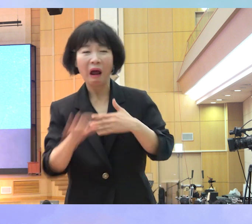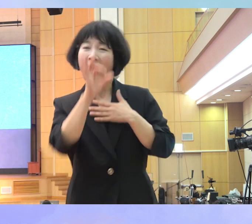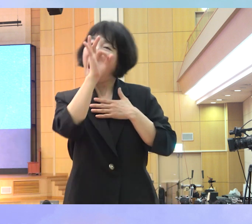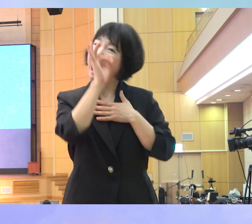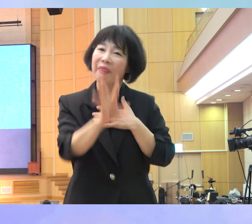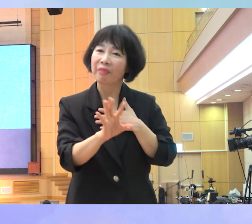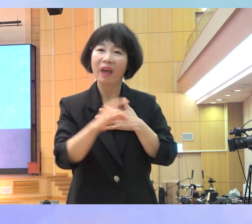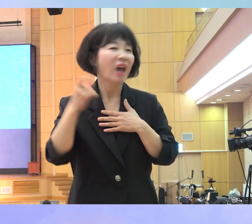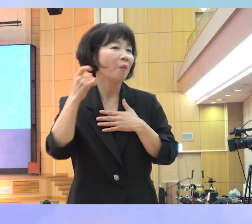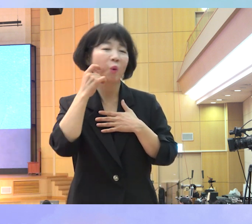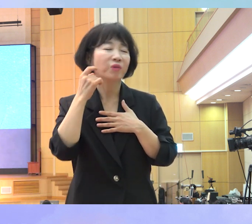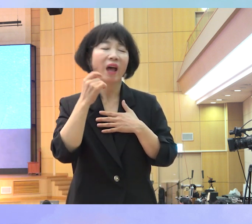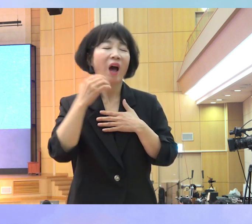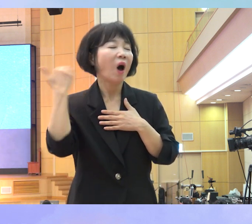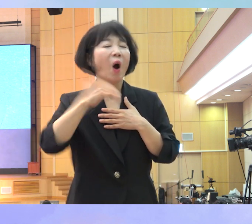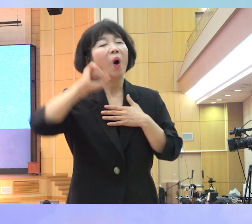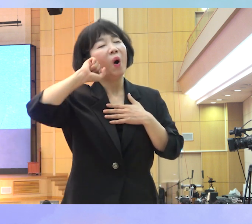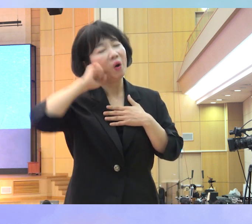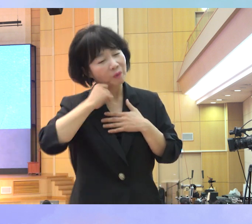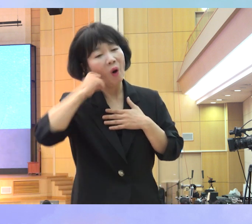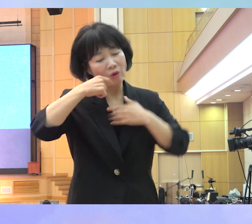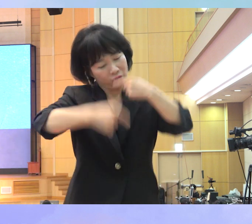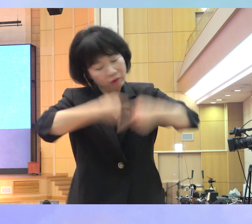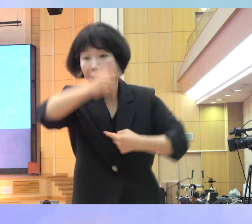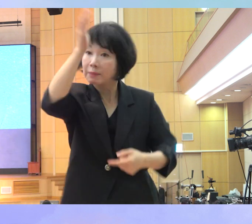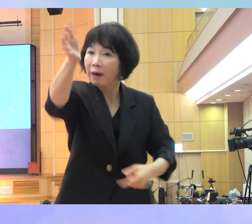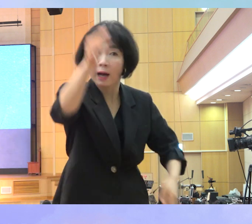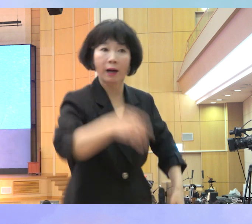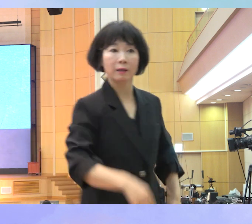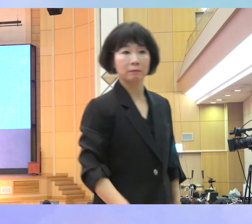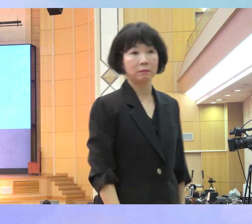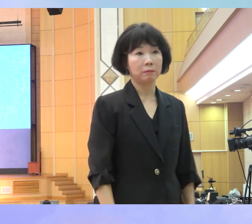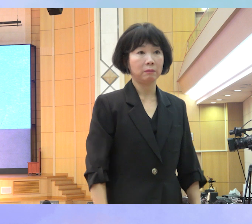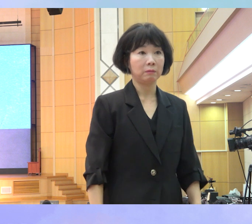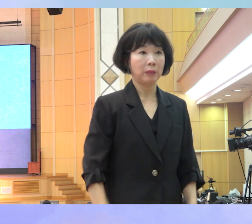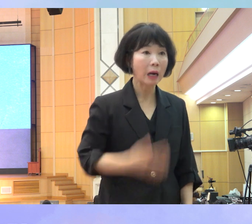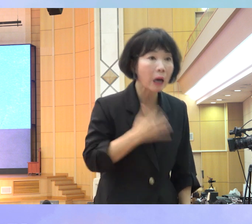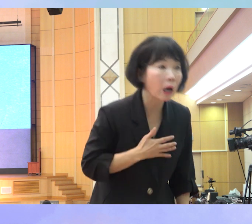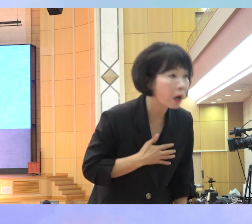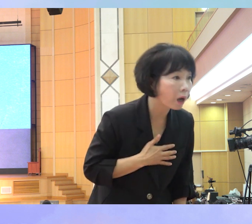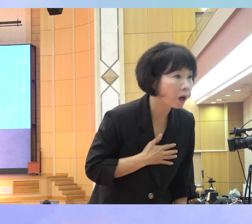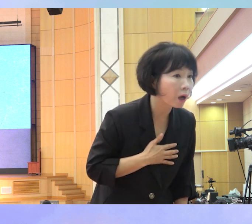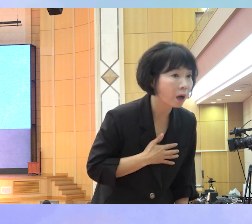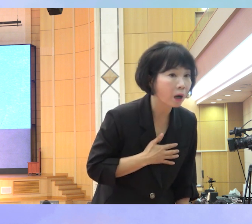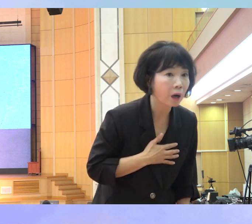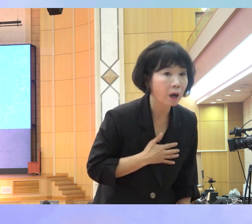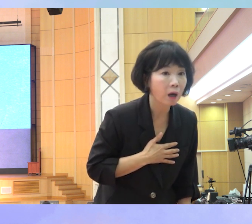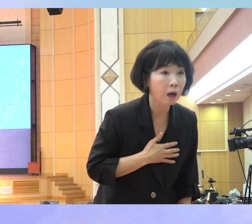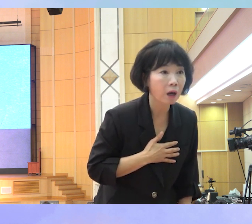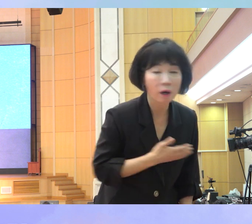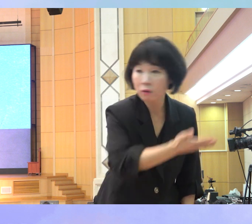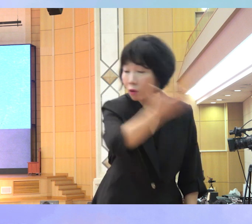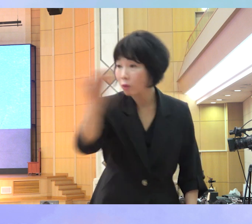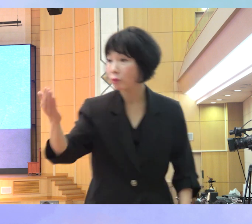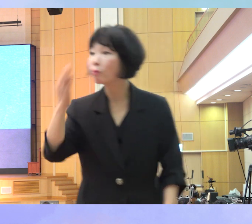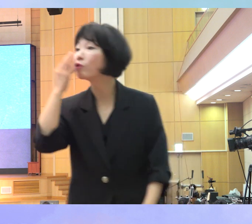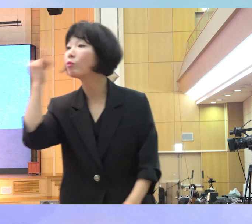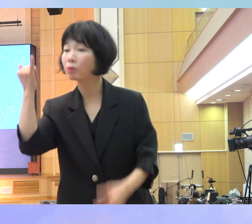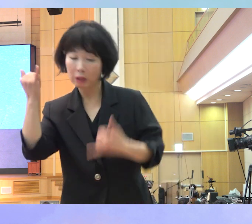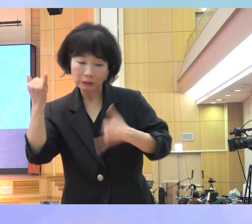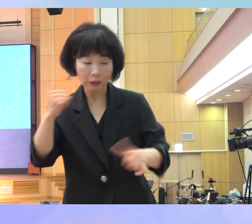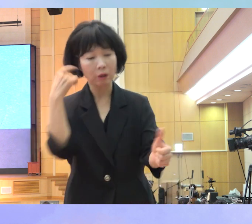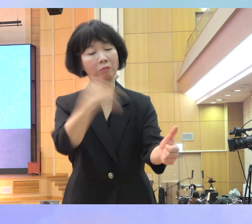수 없다 이런 말 자꾸 하지 마세요. 특히나 우리 아이들에게도 그렇거든요. 우리가 아이들 교육할 때 사랑해서 그